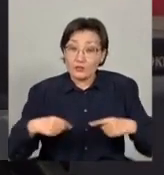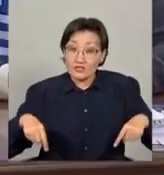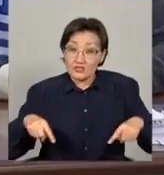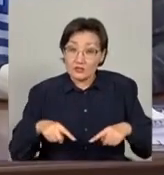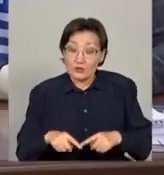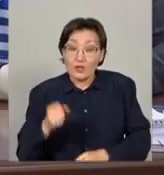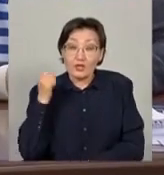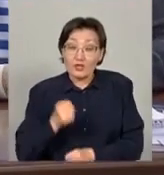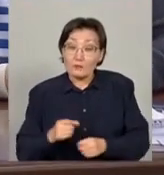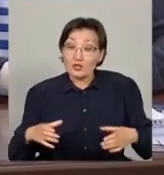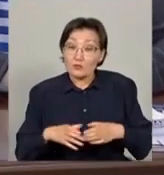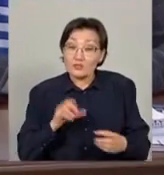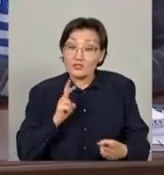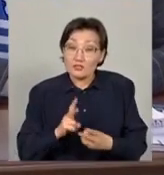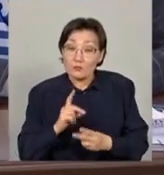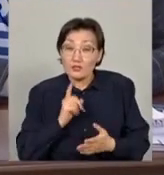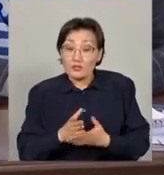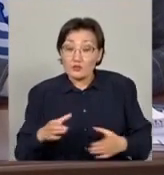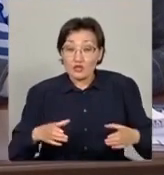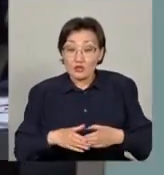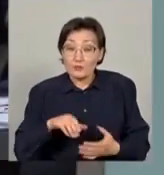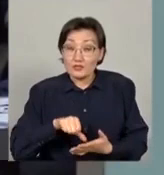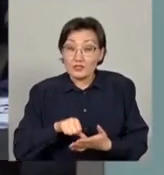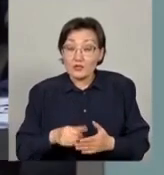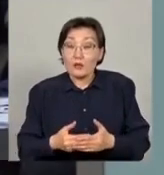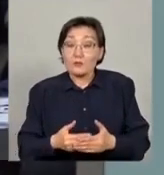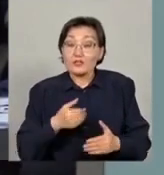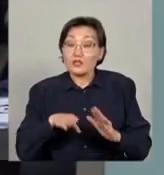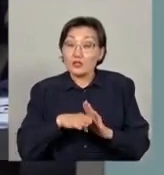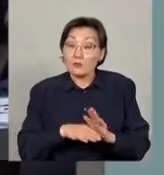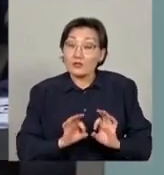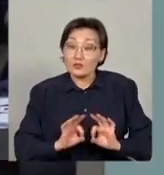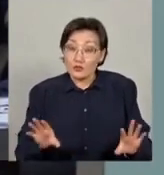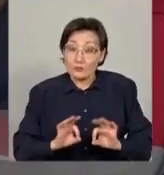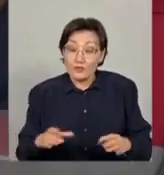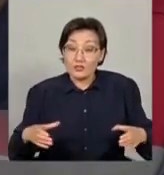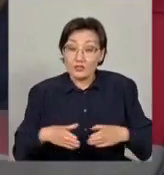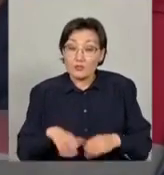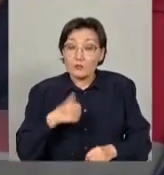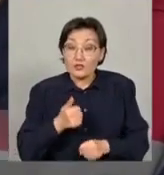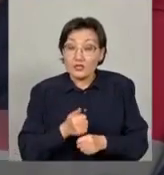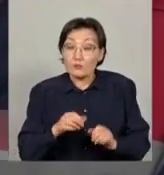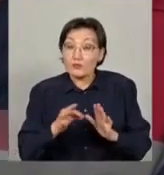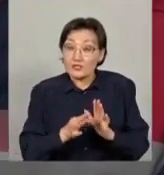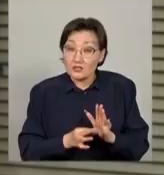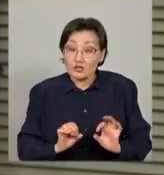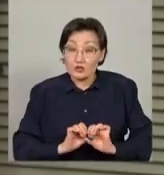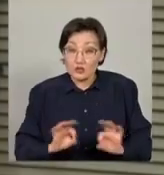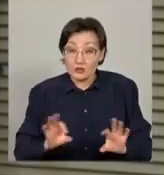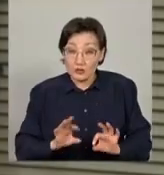станциясының еңбек ұжымымен кездесті. Саяси ұйым мүшелері сайлауалды бағдарламасын таныстырып, партияның негізгі ұстанымын